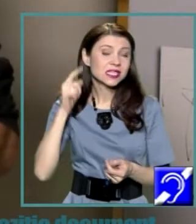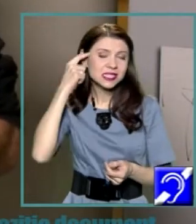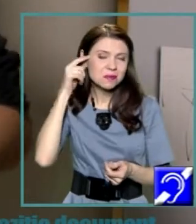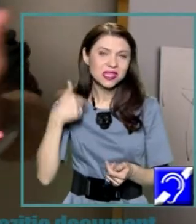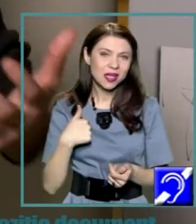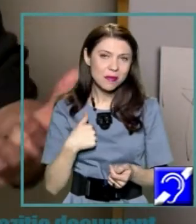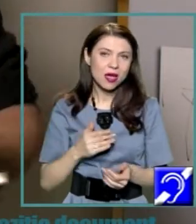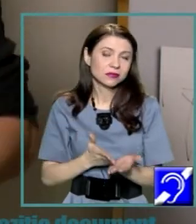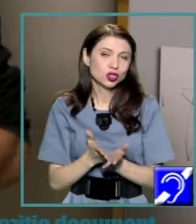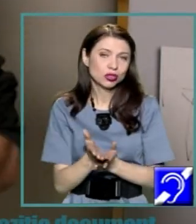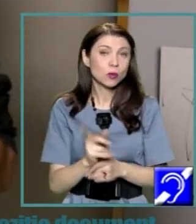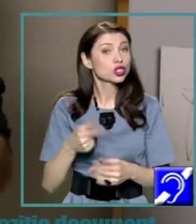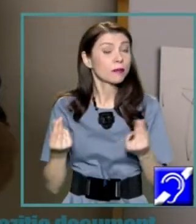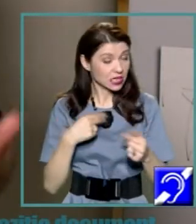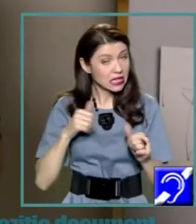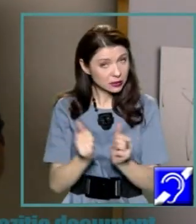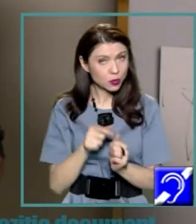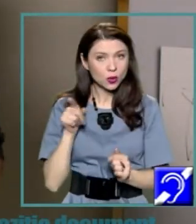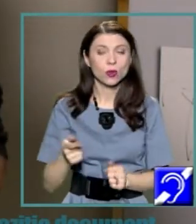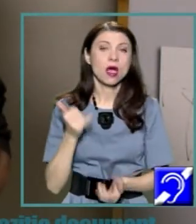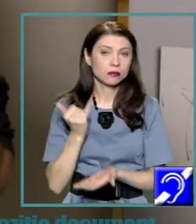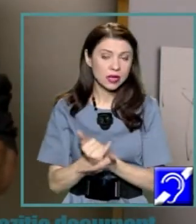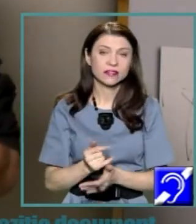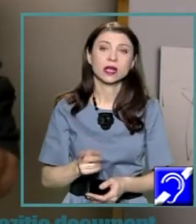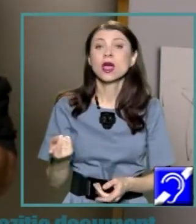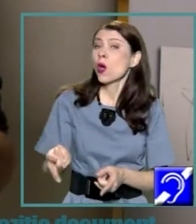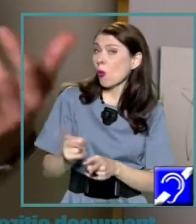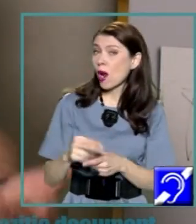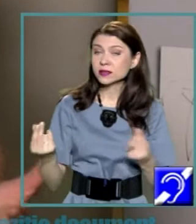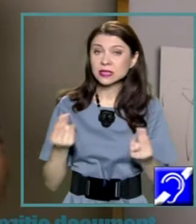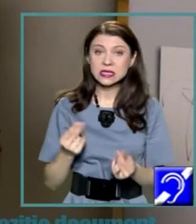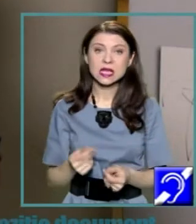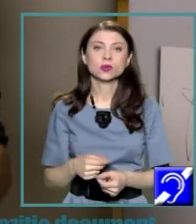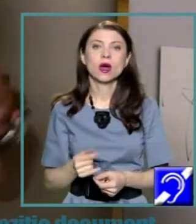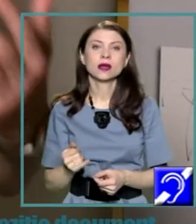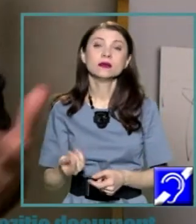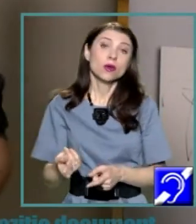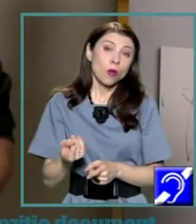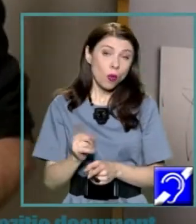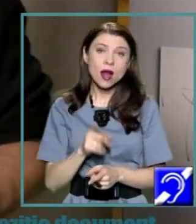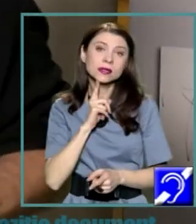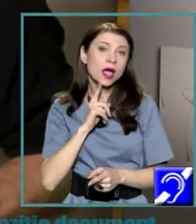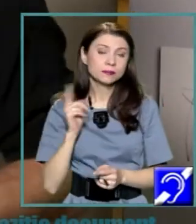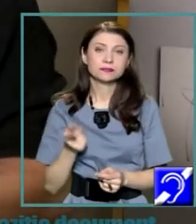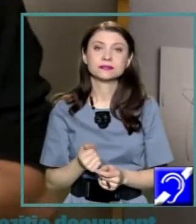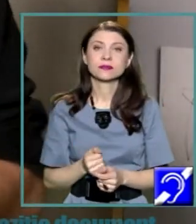dintotdeauna, dar cu care am dansat foarte mult. Ruxandra Racoviță, o parteneră de viață, apare Dan Masacan, cu care am